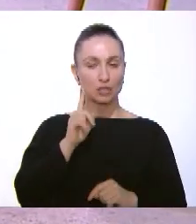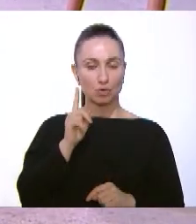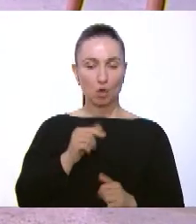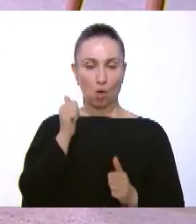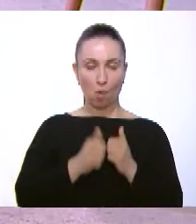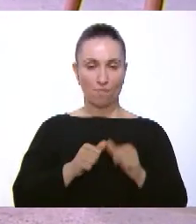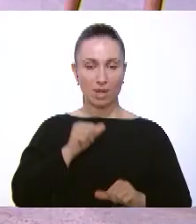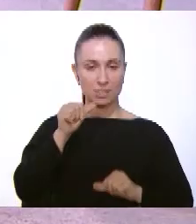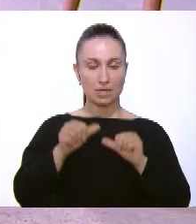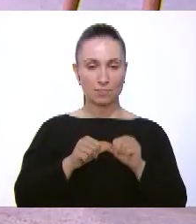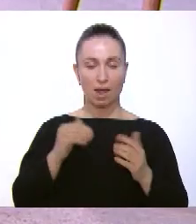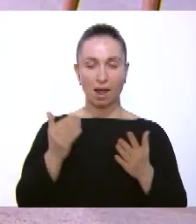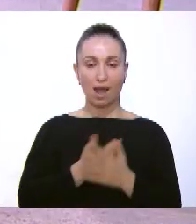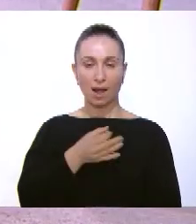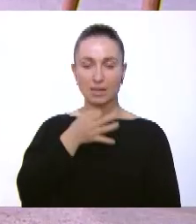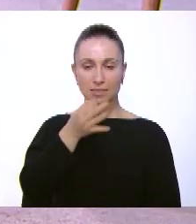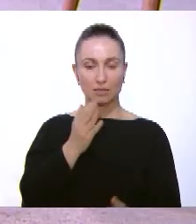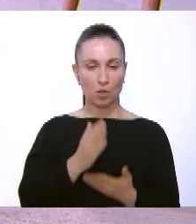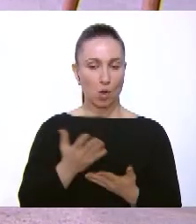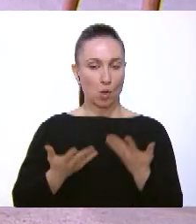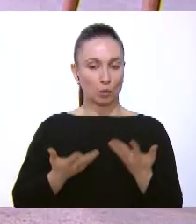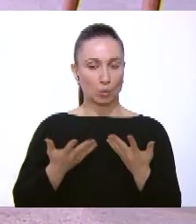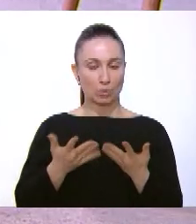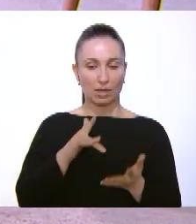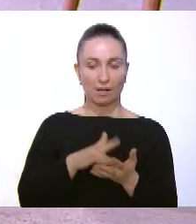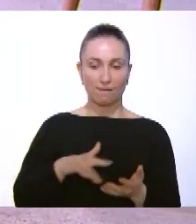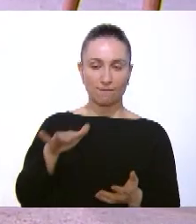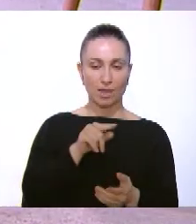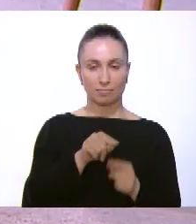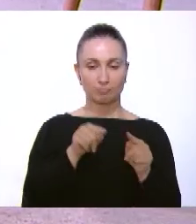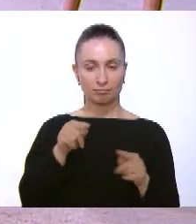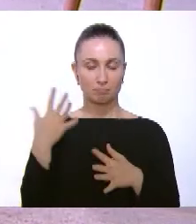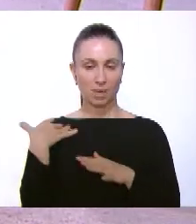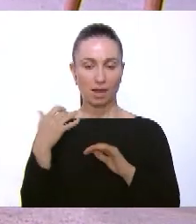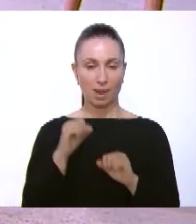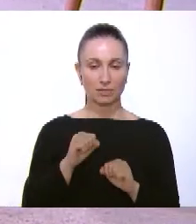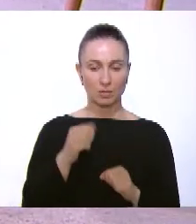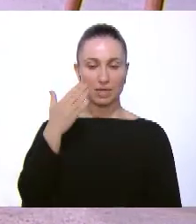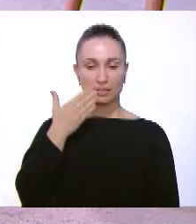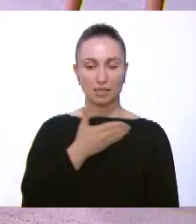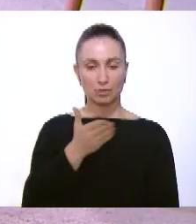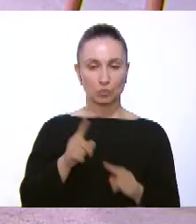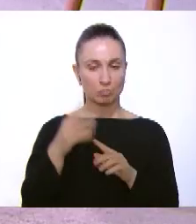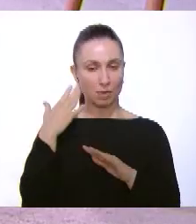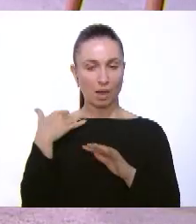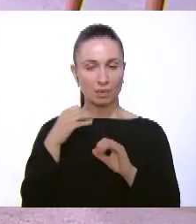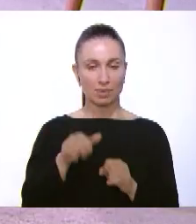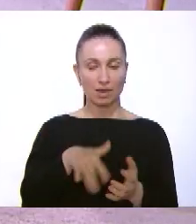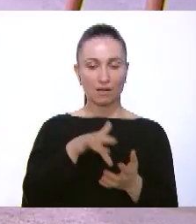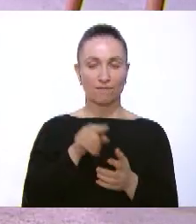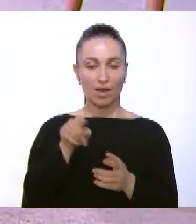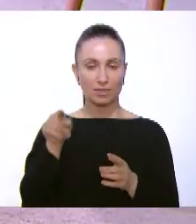რომ ყოველწლიურად ახალი სათქმელია თუნდაც ქვეყნების მხარდაჭერით, საზოგადოების მხარდაჭერის,